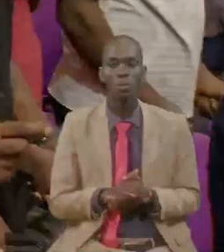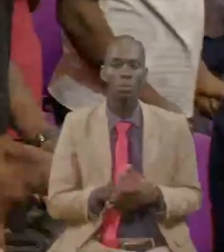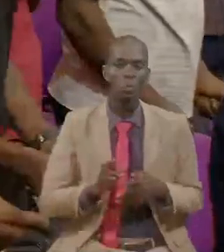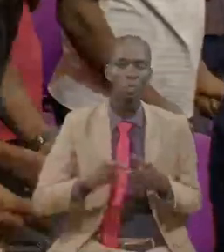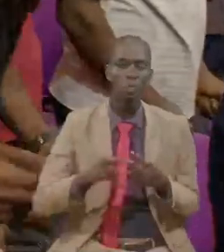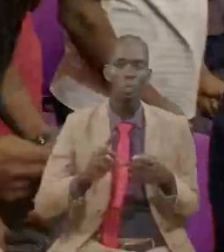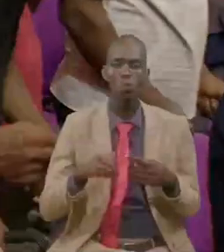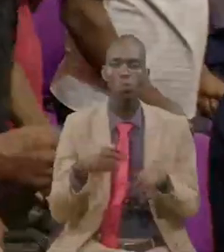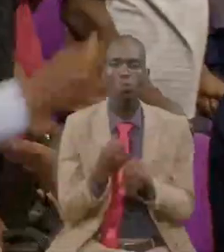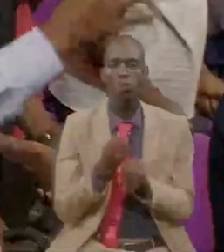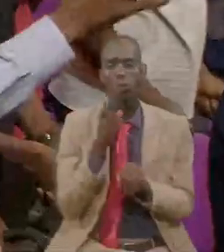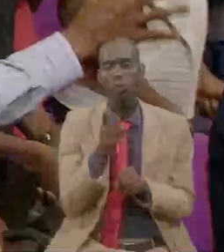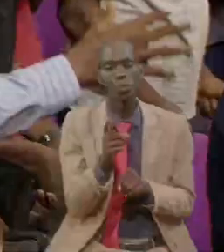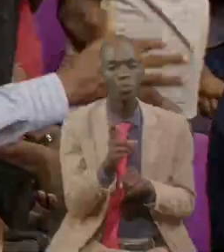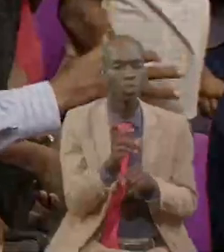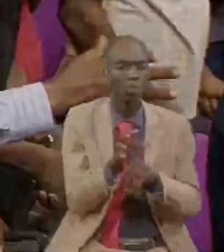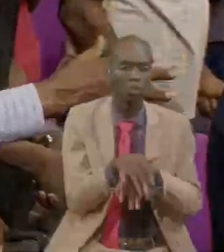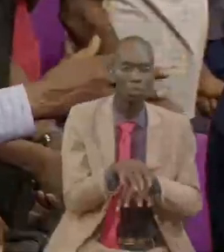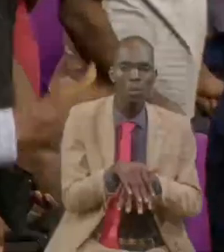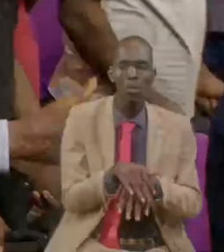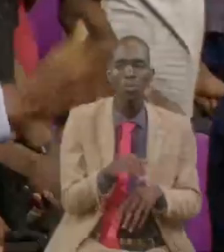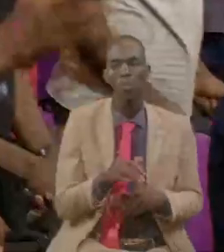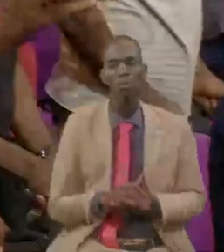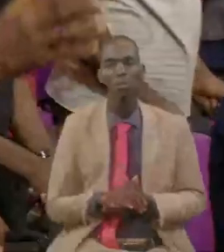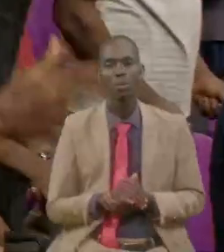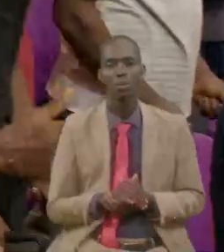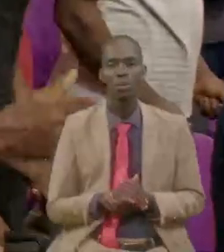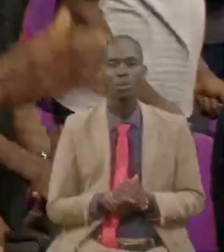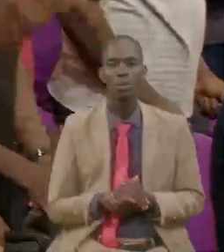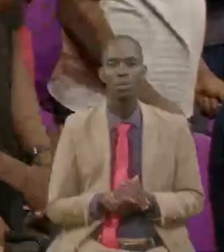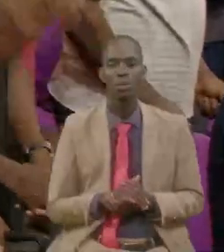N'allez pas vouloir devenir hypocrite.